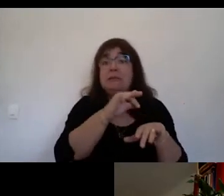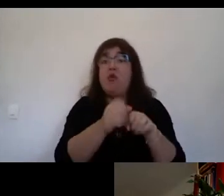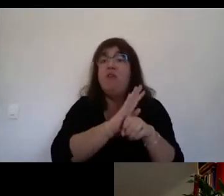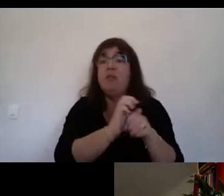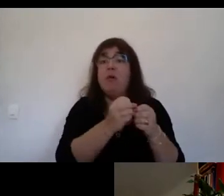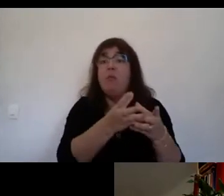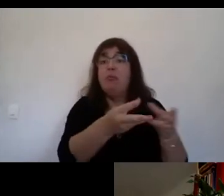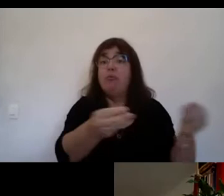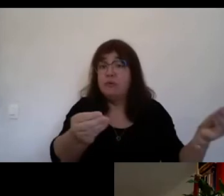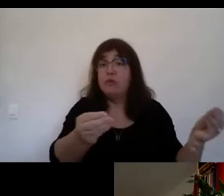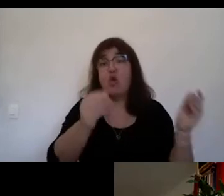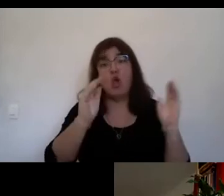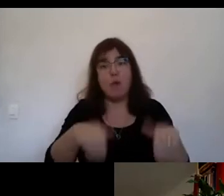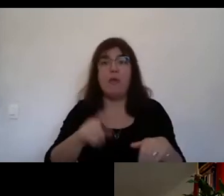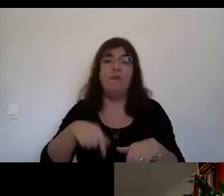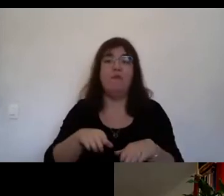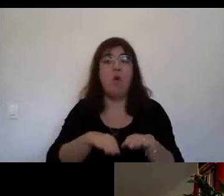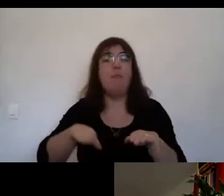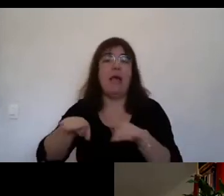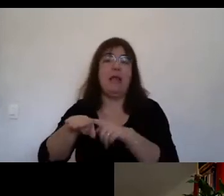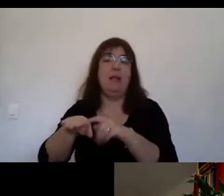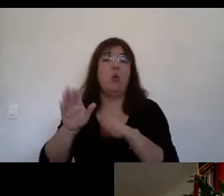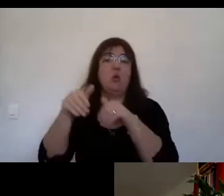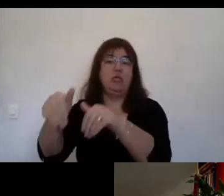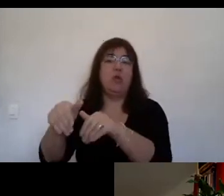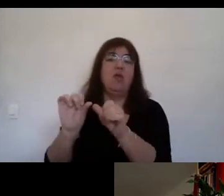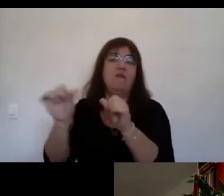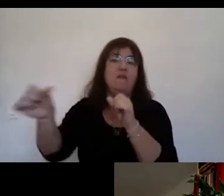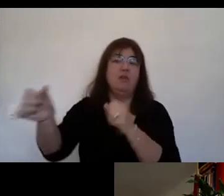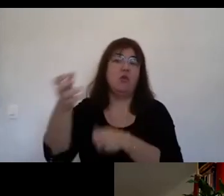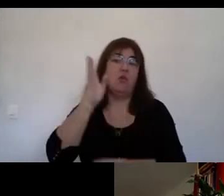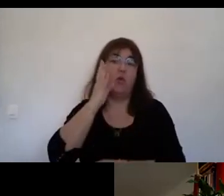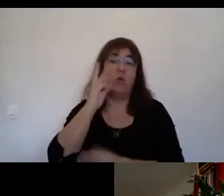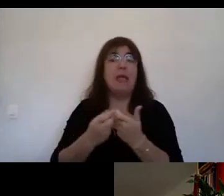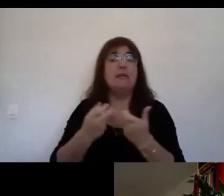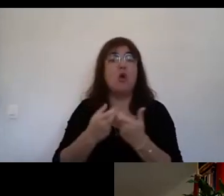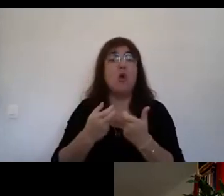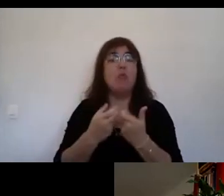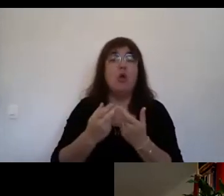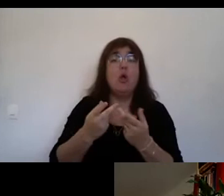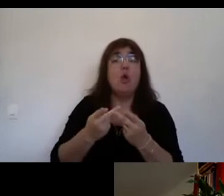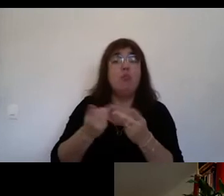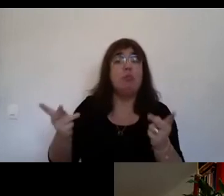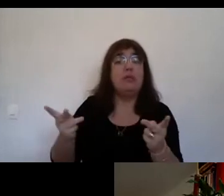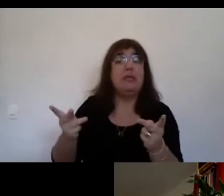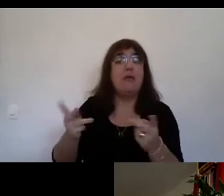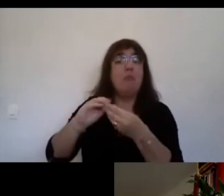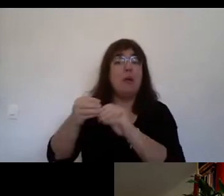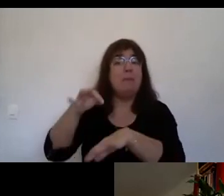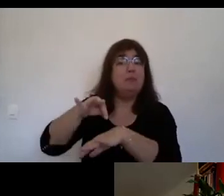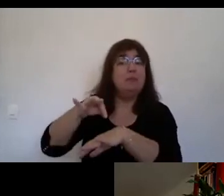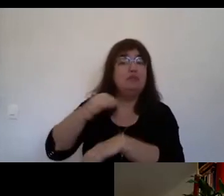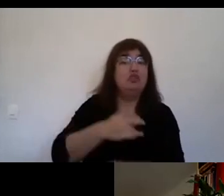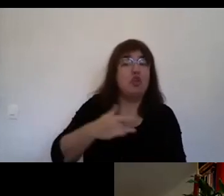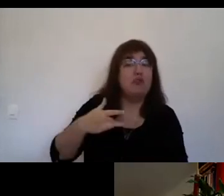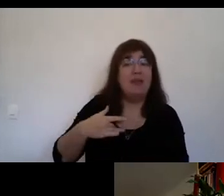je me suis surtout adressée à un public, un milieu hospitalier ou avec des problèmes de santé très variables, et